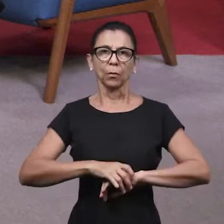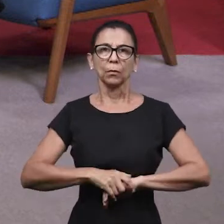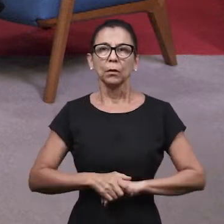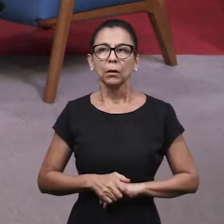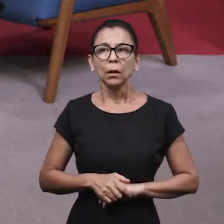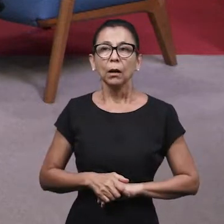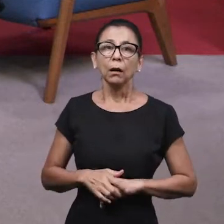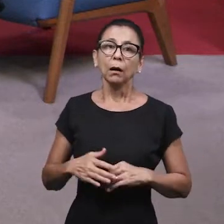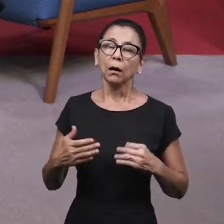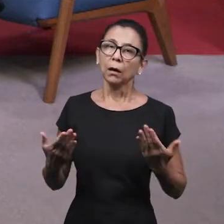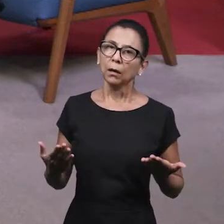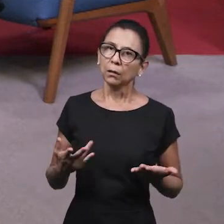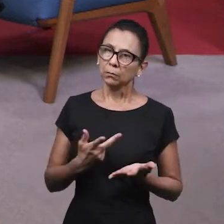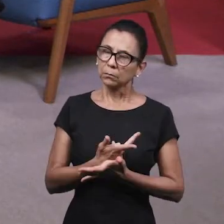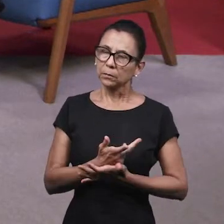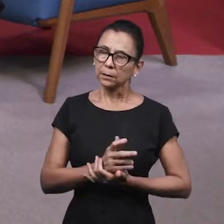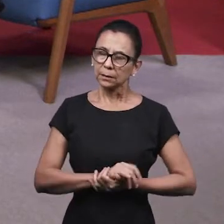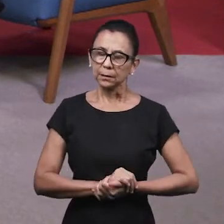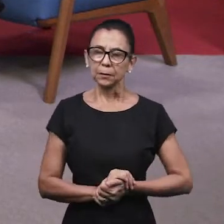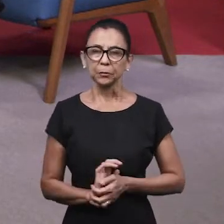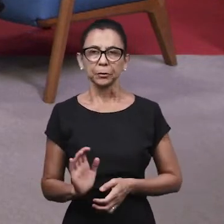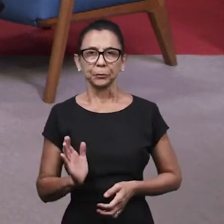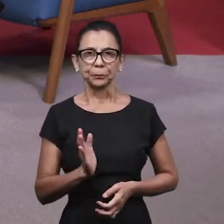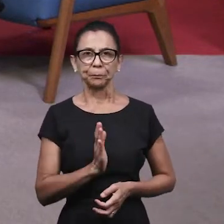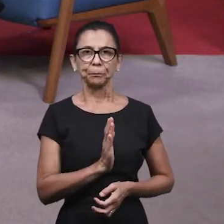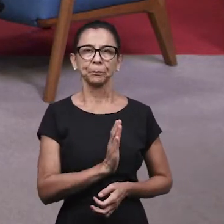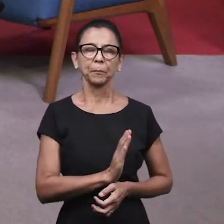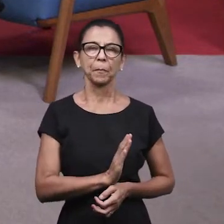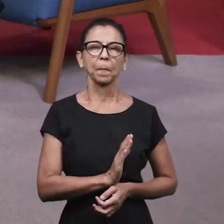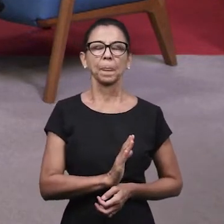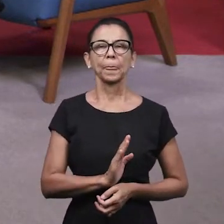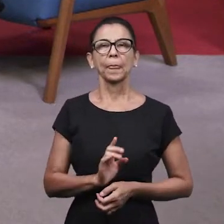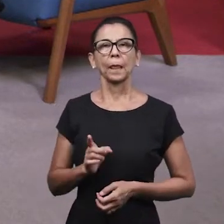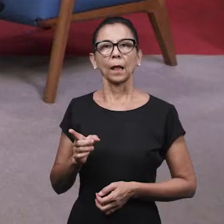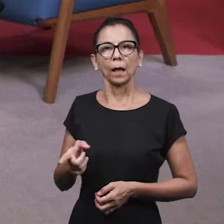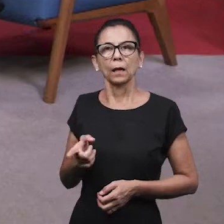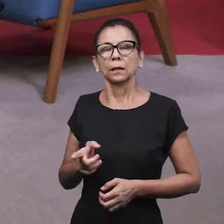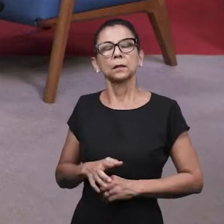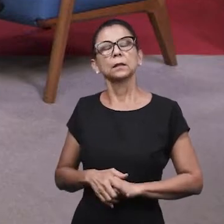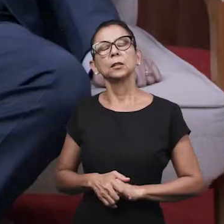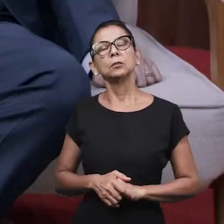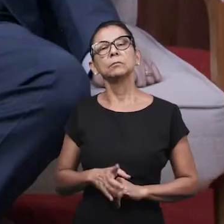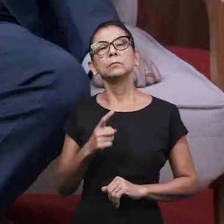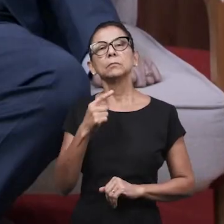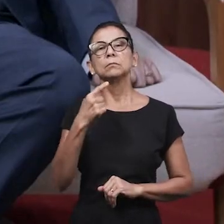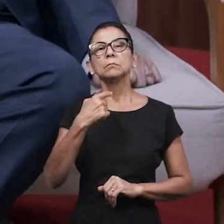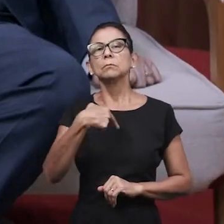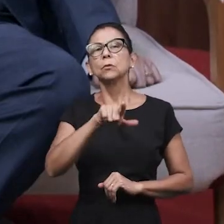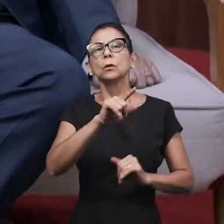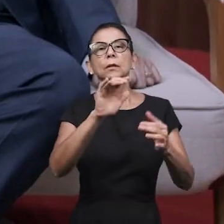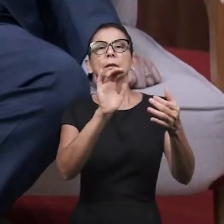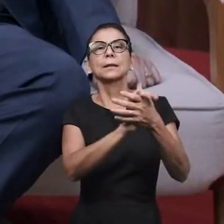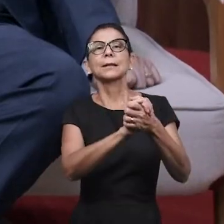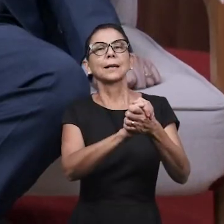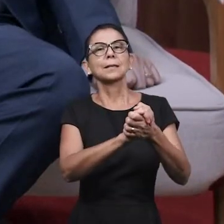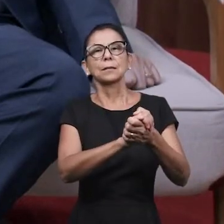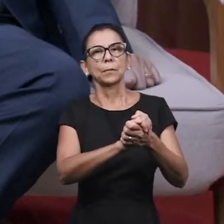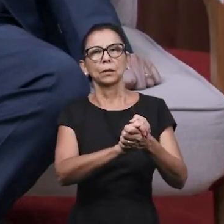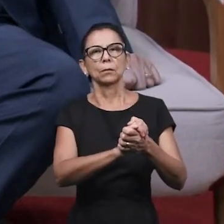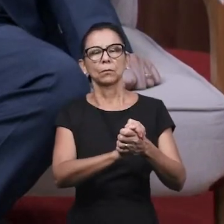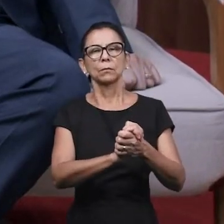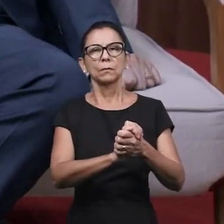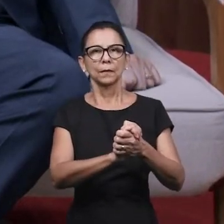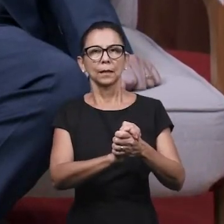où Samson est allé se marier. Il y avait une habitude, le jeu de mariage. On proposait un